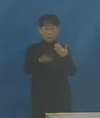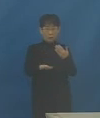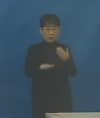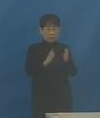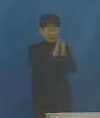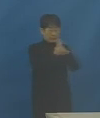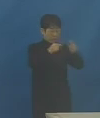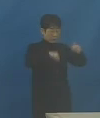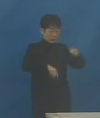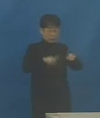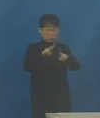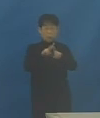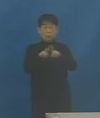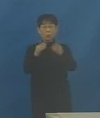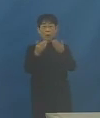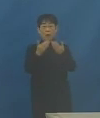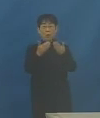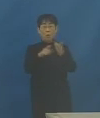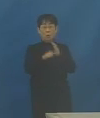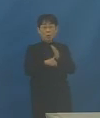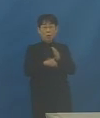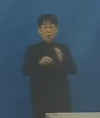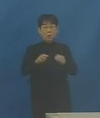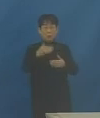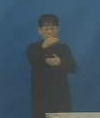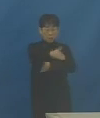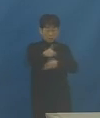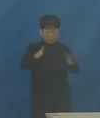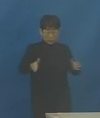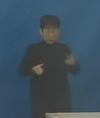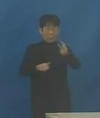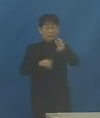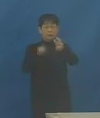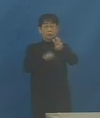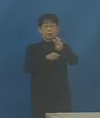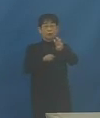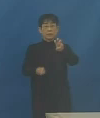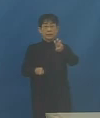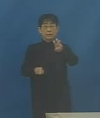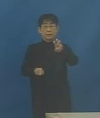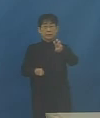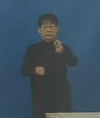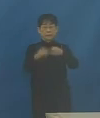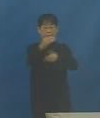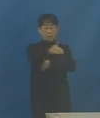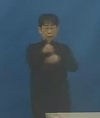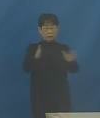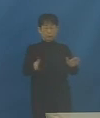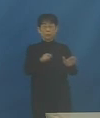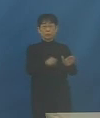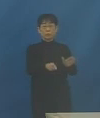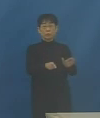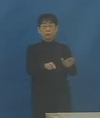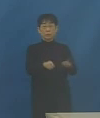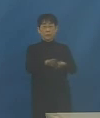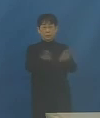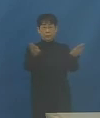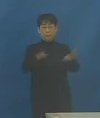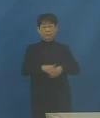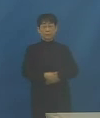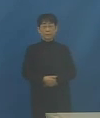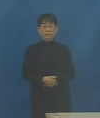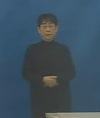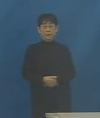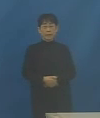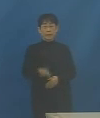全学年に30人学級を導入しようという風に考えておりますこれがあのこれから